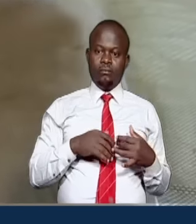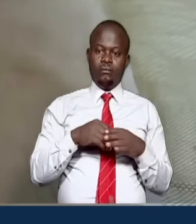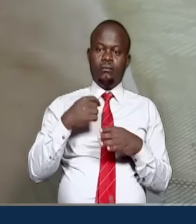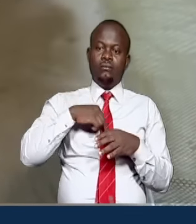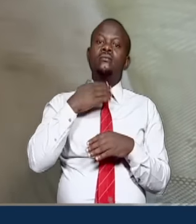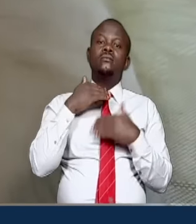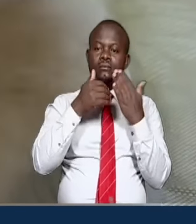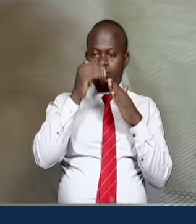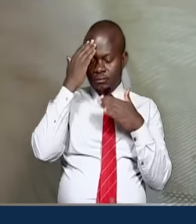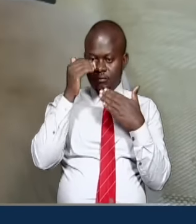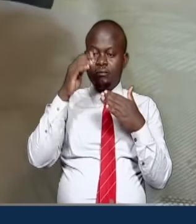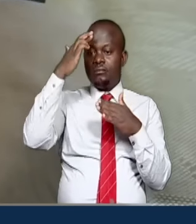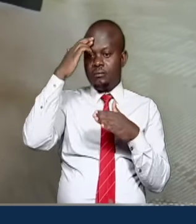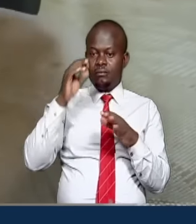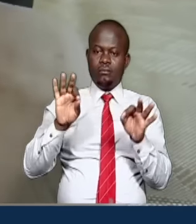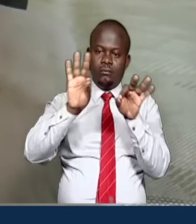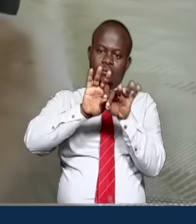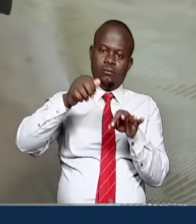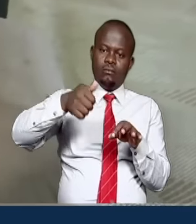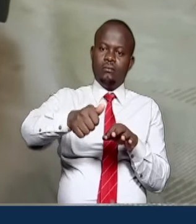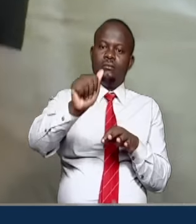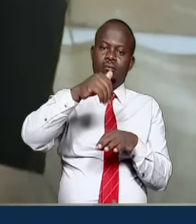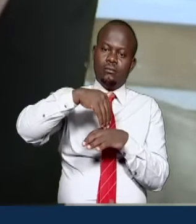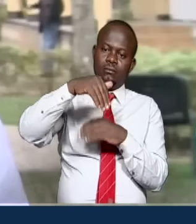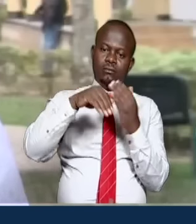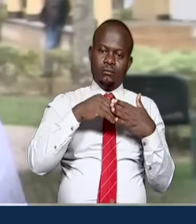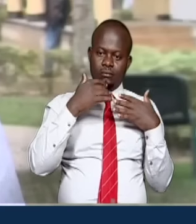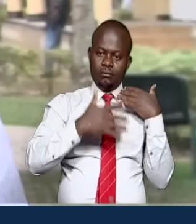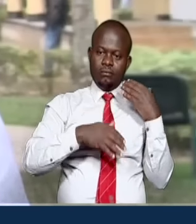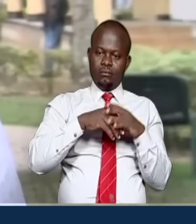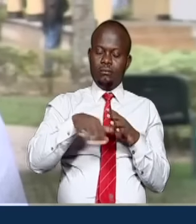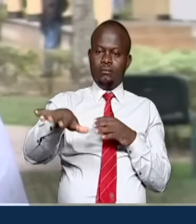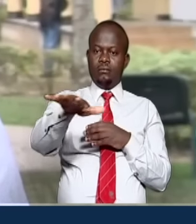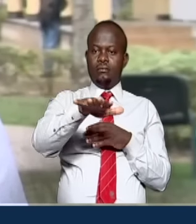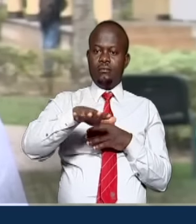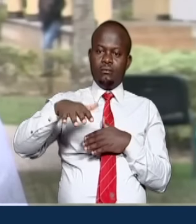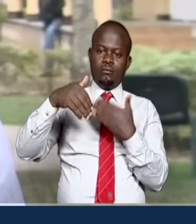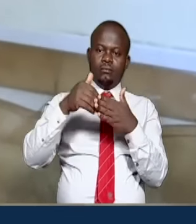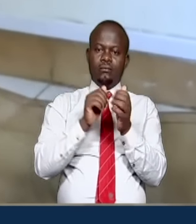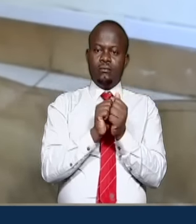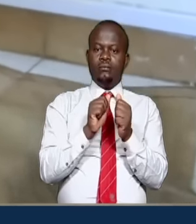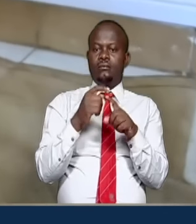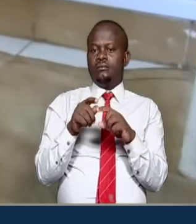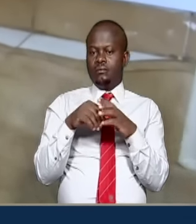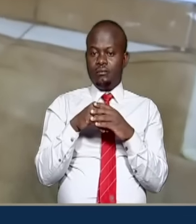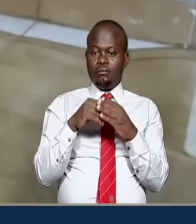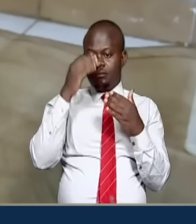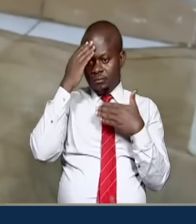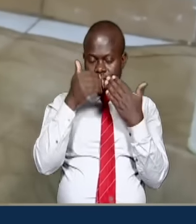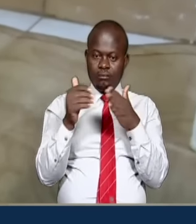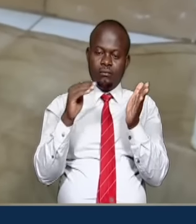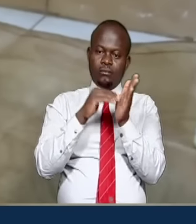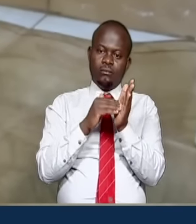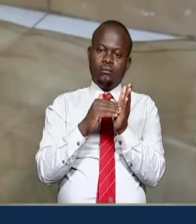ngo nibura umutima wibuke akamaro kawo wohereze amaraso muri bya bice bitandukanye by'umubiri kugira ngo nanone